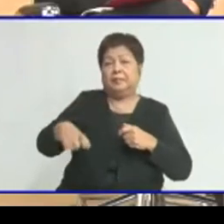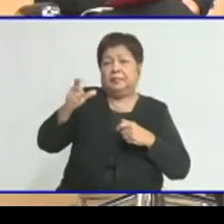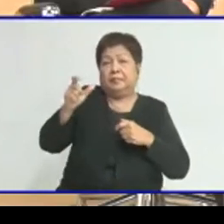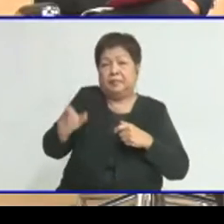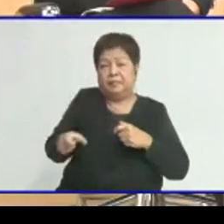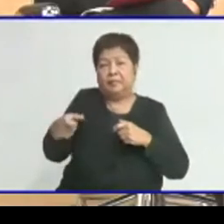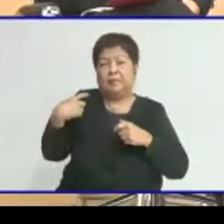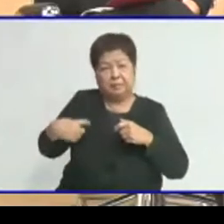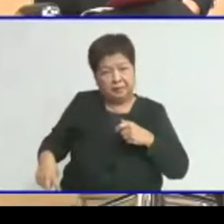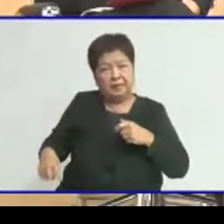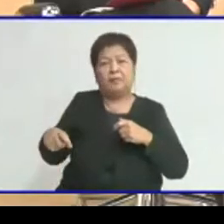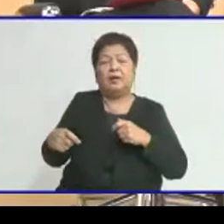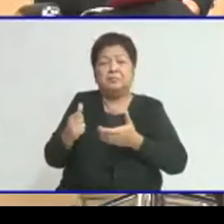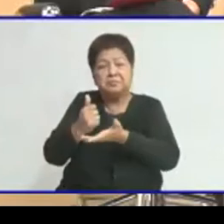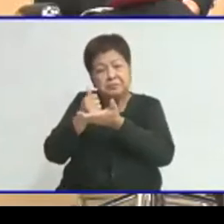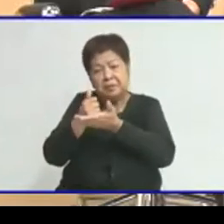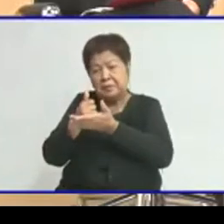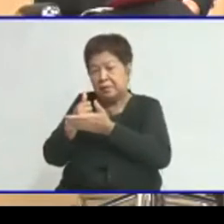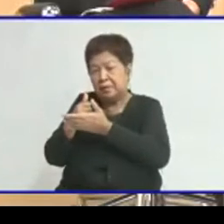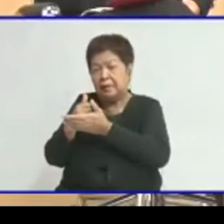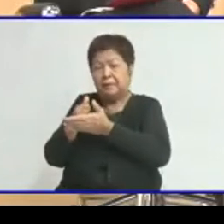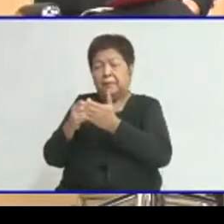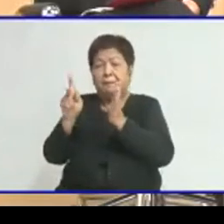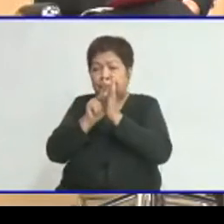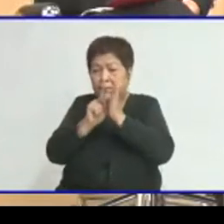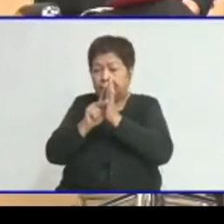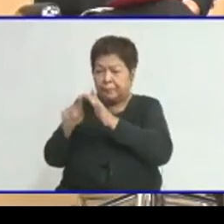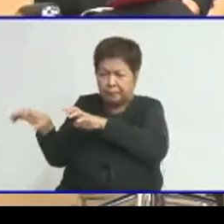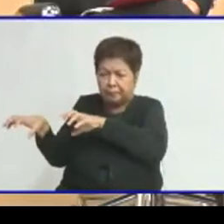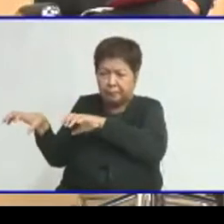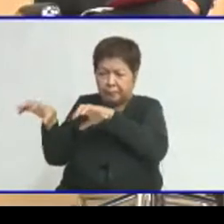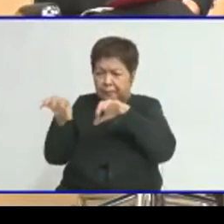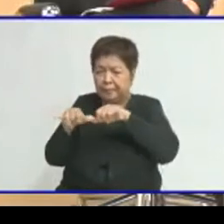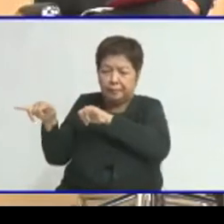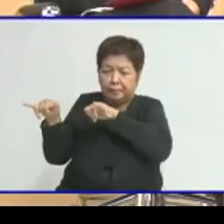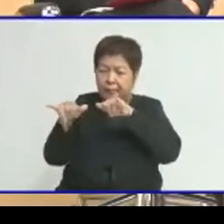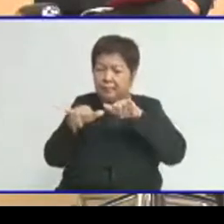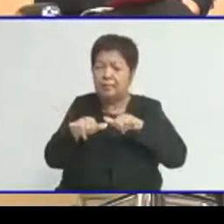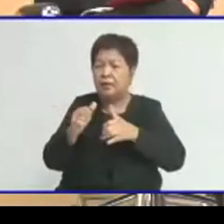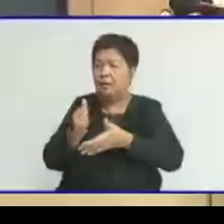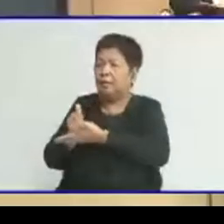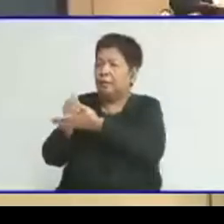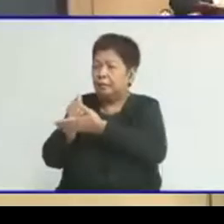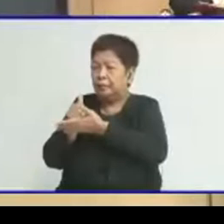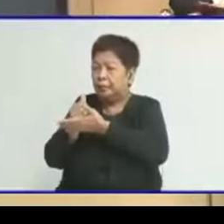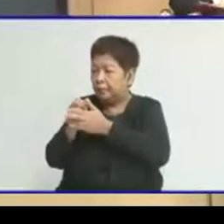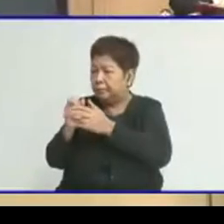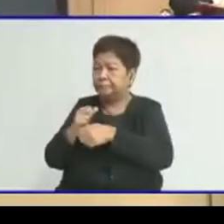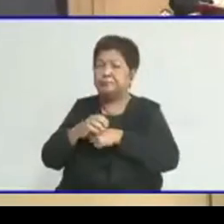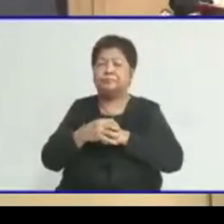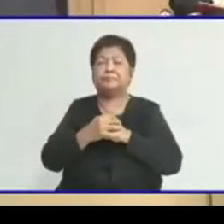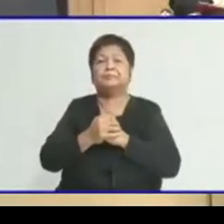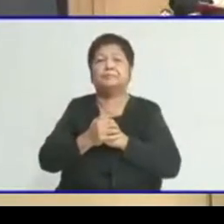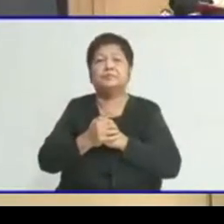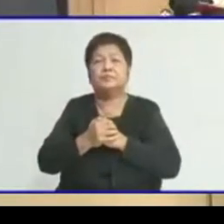ยซึ่งก็ยังไม่ได้อยู่ตรงณเวทีนี้นะคะแต่ว่าเดี๋ยวเราจะคุยกัน